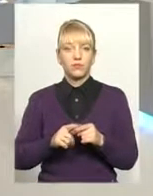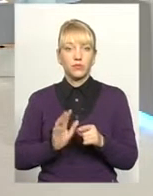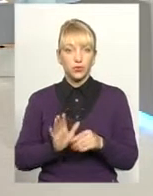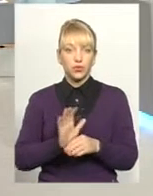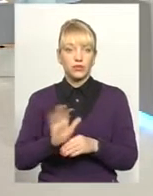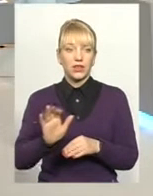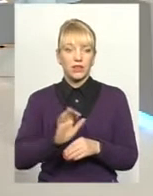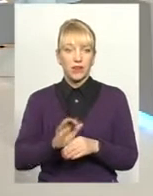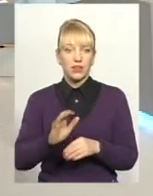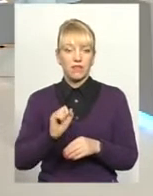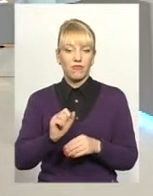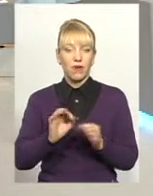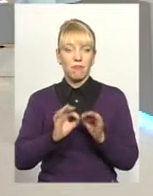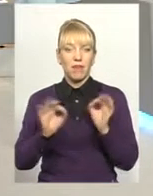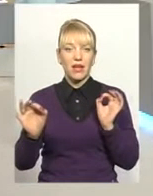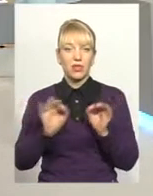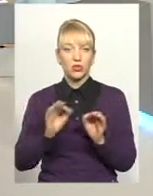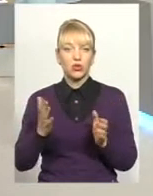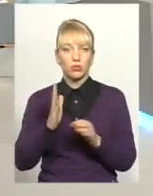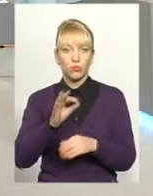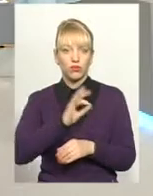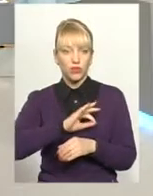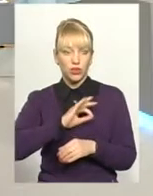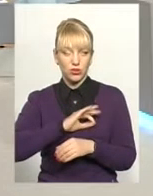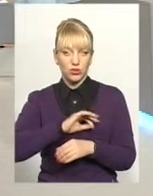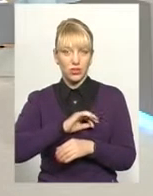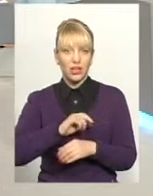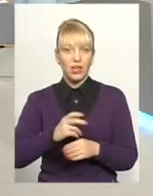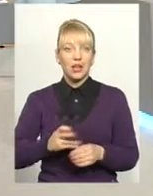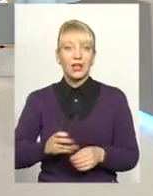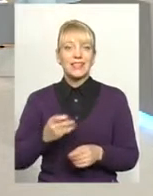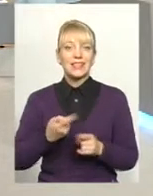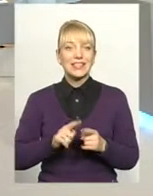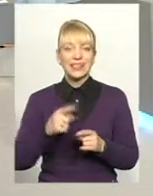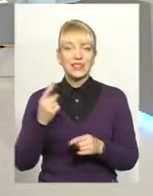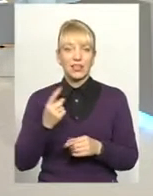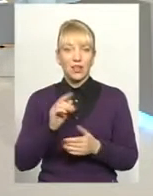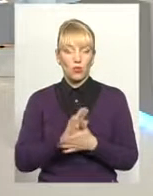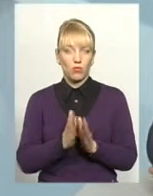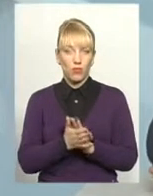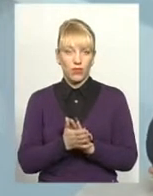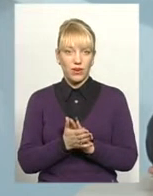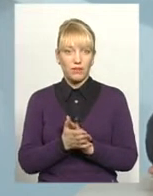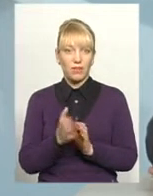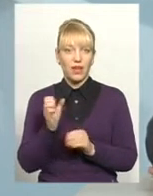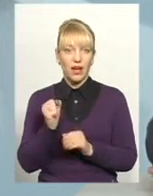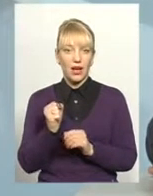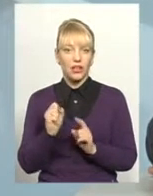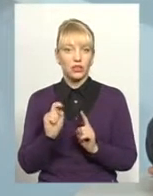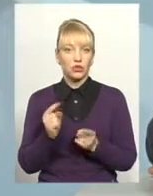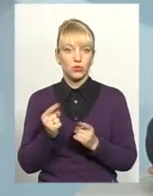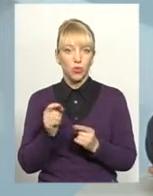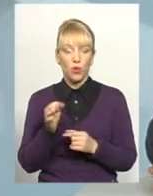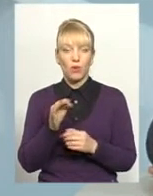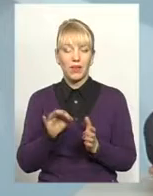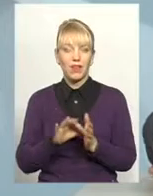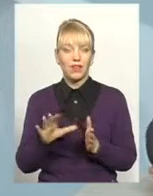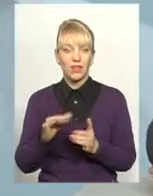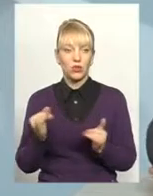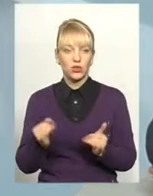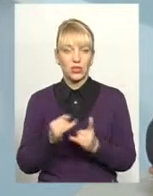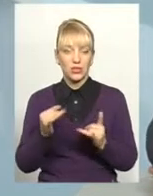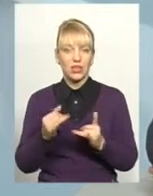видавати в мережу, коли ви не використовуєте саме. Тобто це єдина умова. Тому, а чому обленерго зацікавлено? Да,